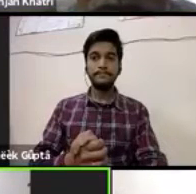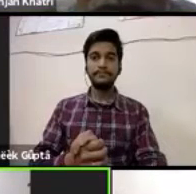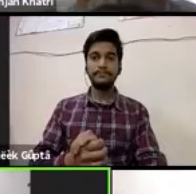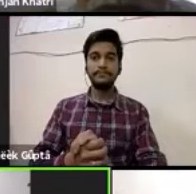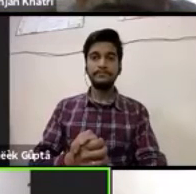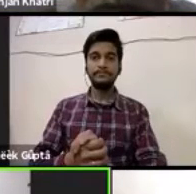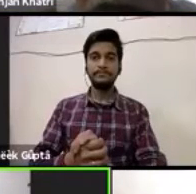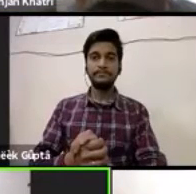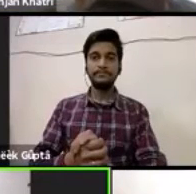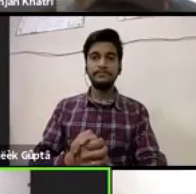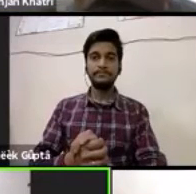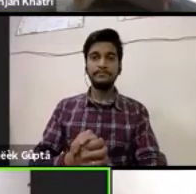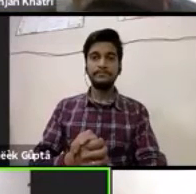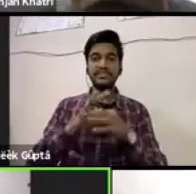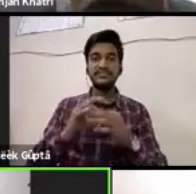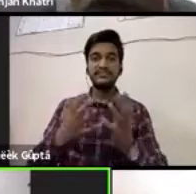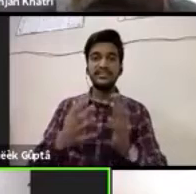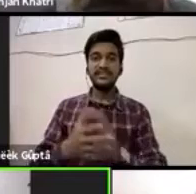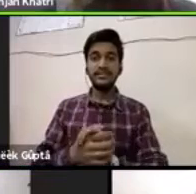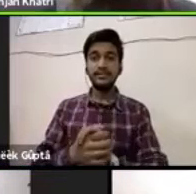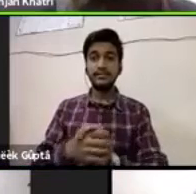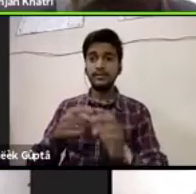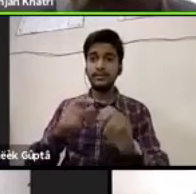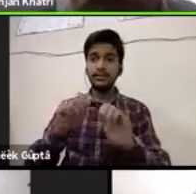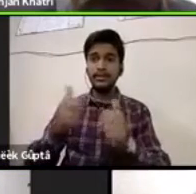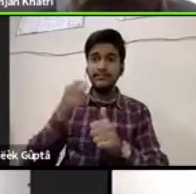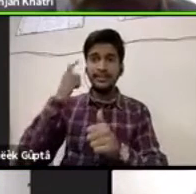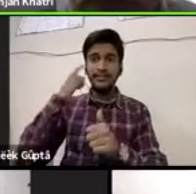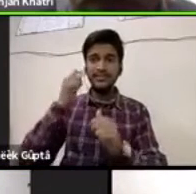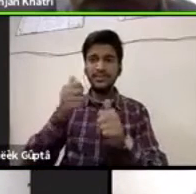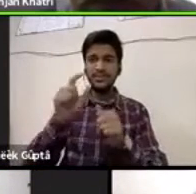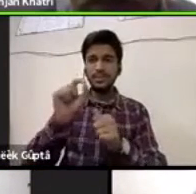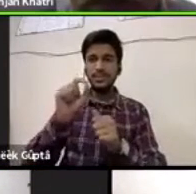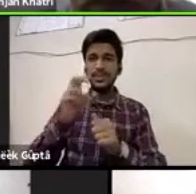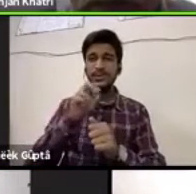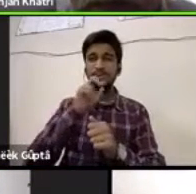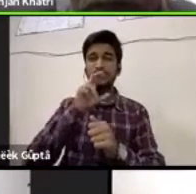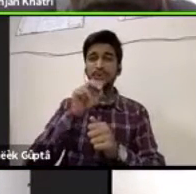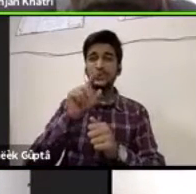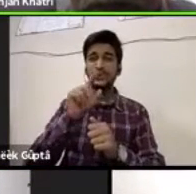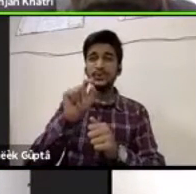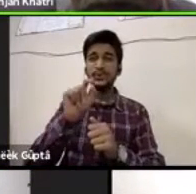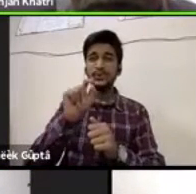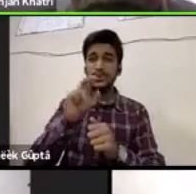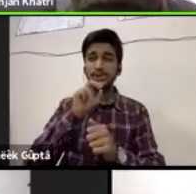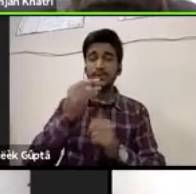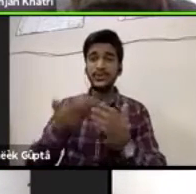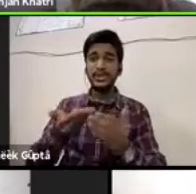सुनाई दे रहा है? हाँ, थोड़ा जोर से बोलिए, थोड़ा सा जोर।